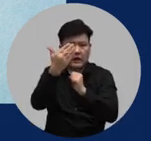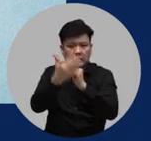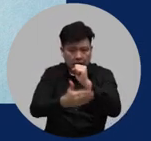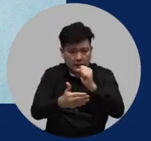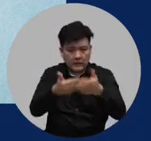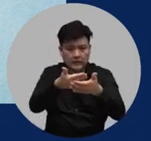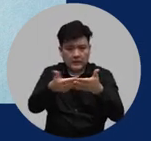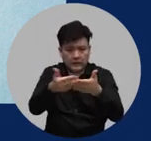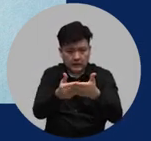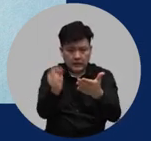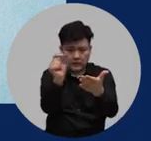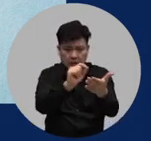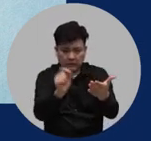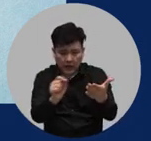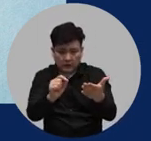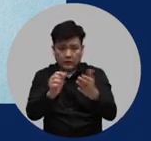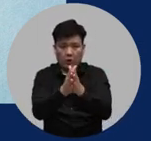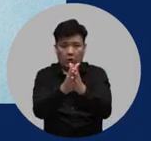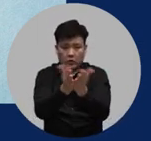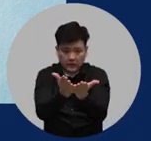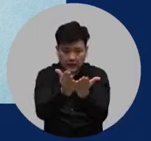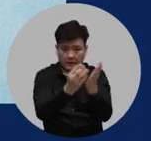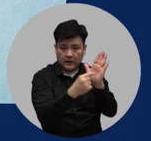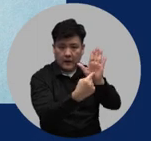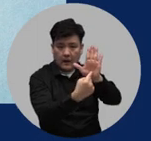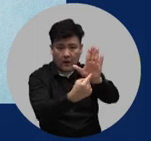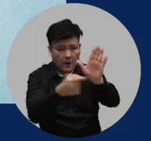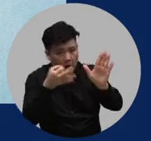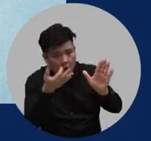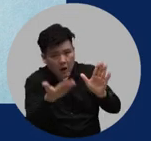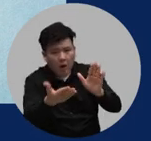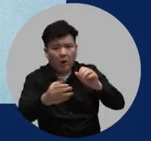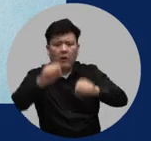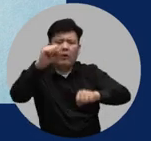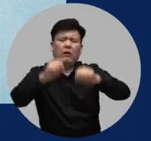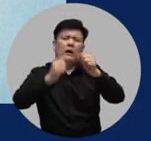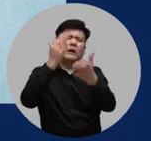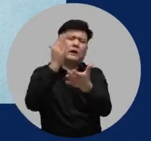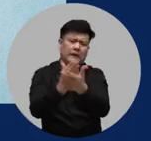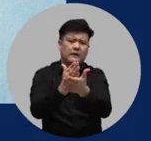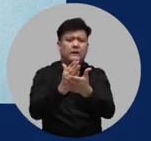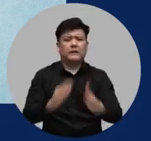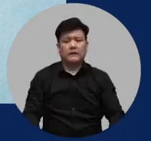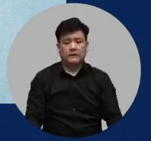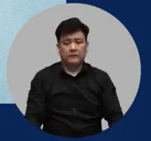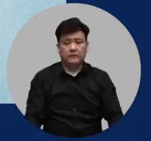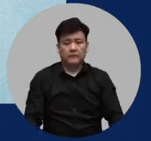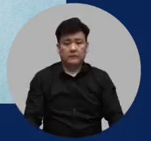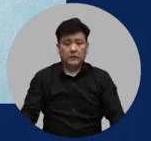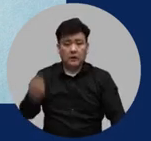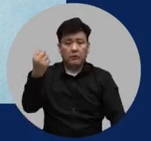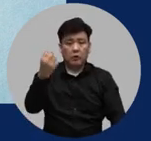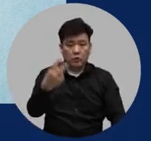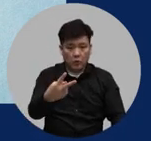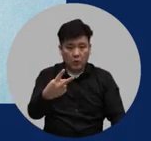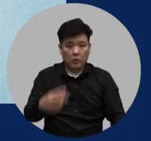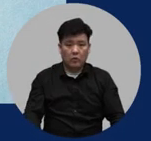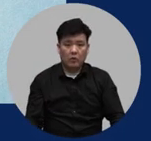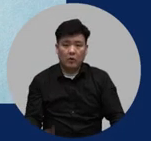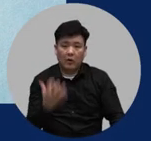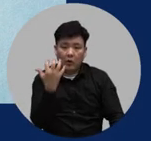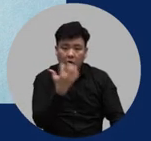사진, 그림, 낙서, 출판물 등을 게시하거나 보여주는 행위를 하지 않아야 합니다. 또한